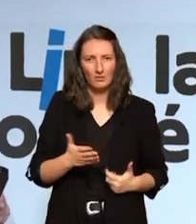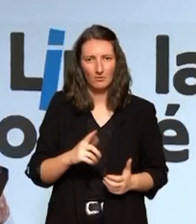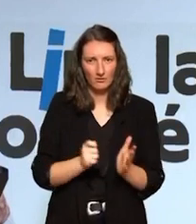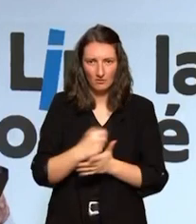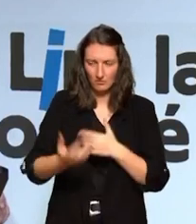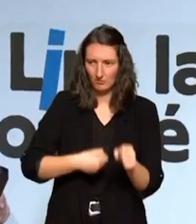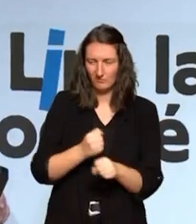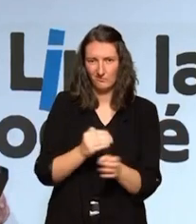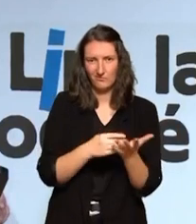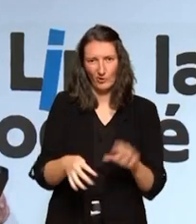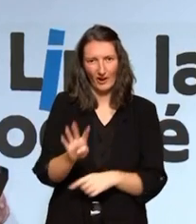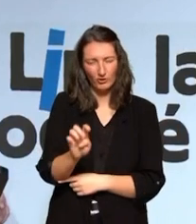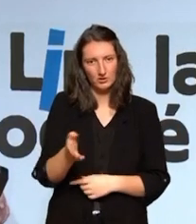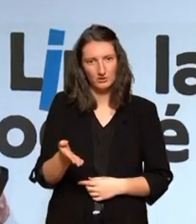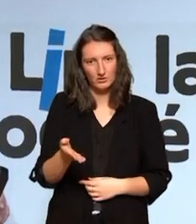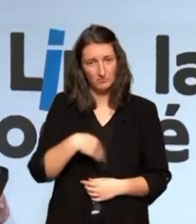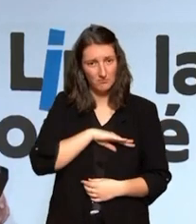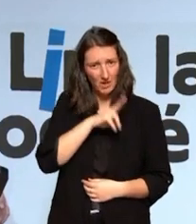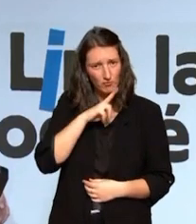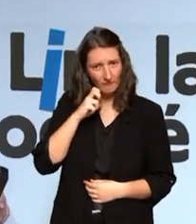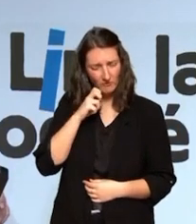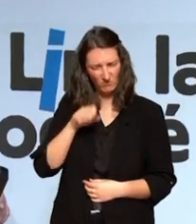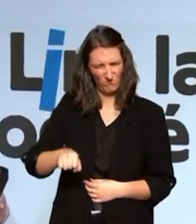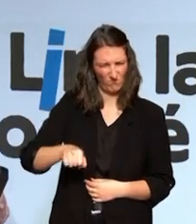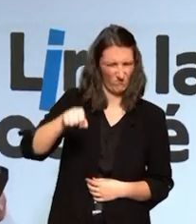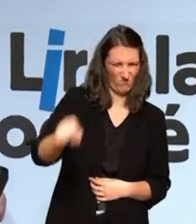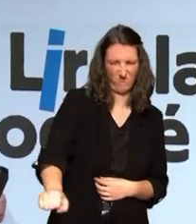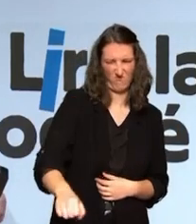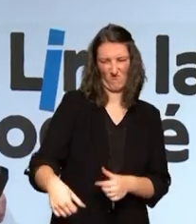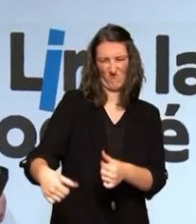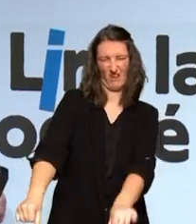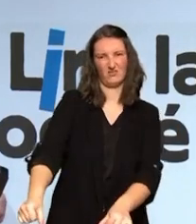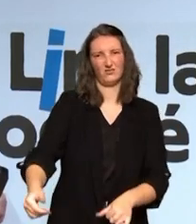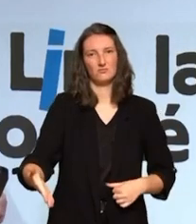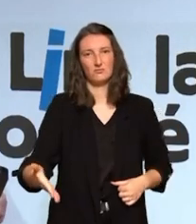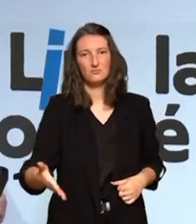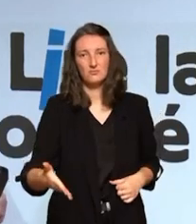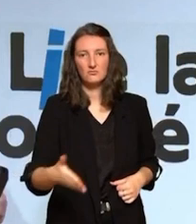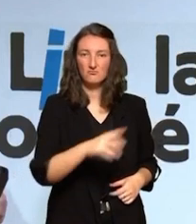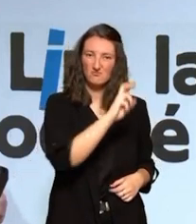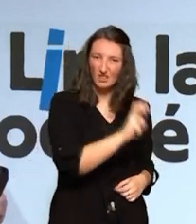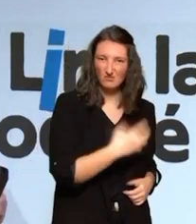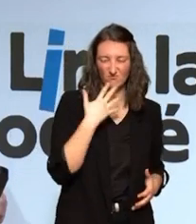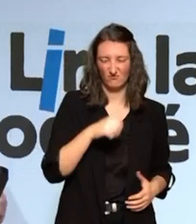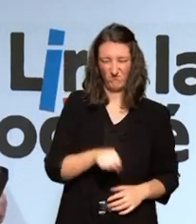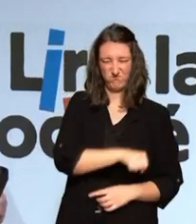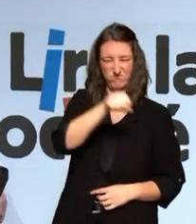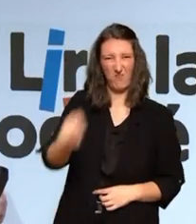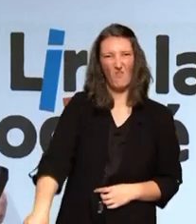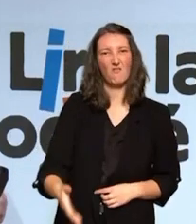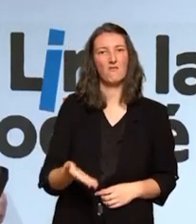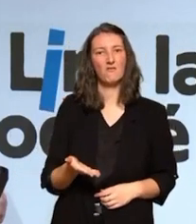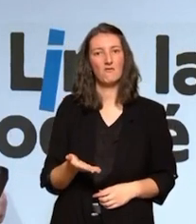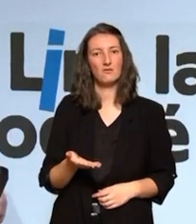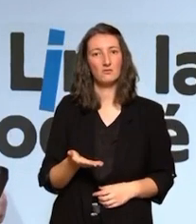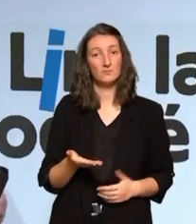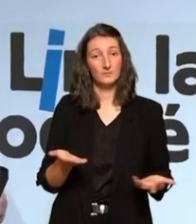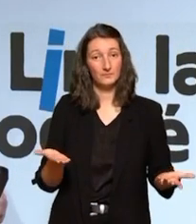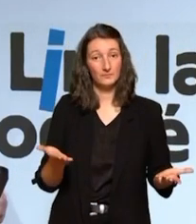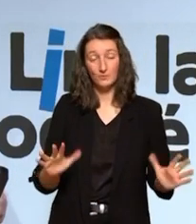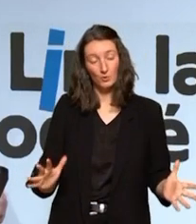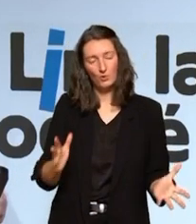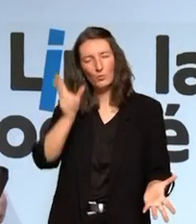1940, parce qu'il est juif et que les nazis ont décidé de le déporter. Si vous n'aviez pas lu l'un des plus beaux